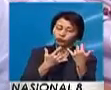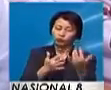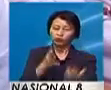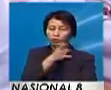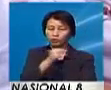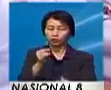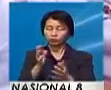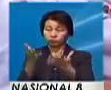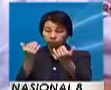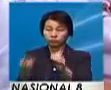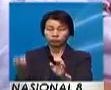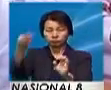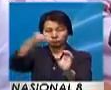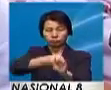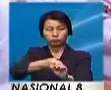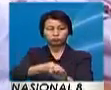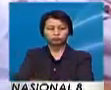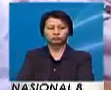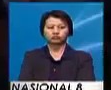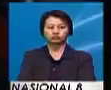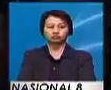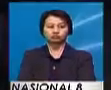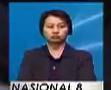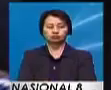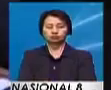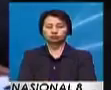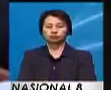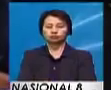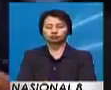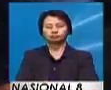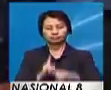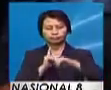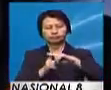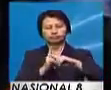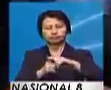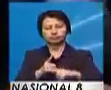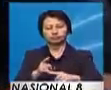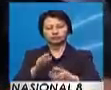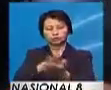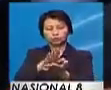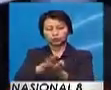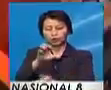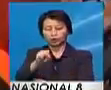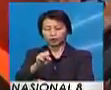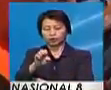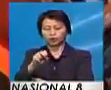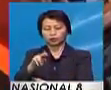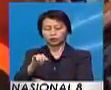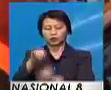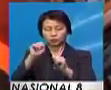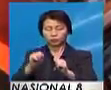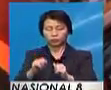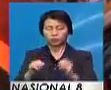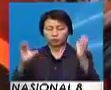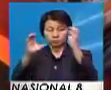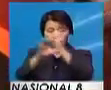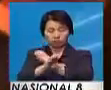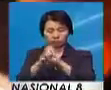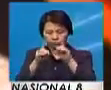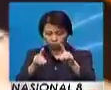kenyataan saya ucap Terima kasih banyak optimis SS mampu memantapkan cabang pidikan